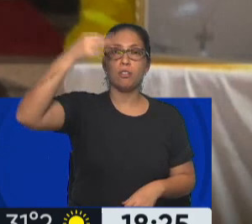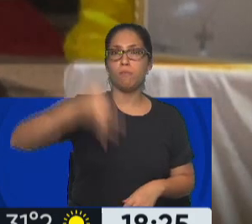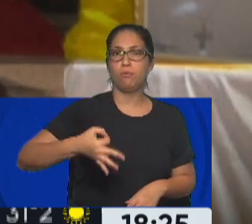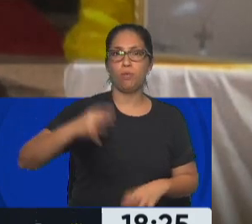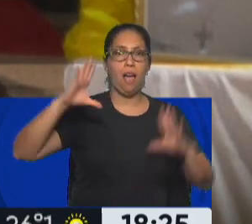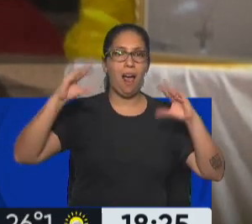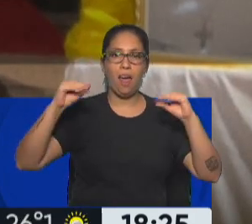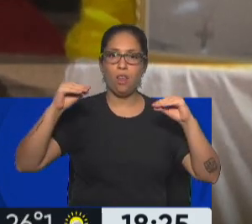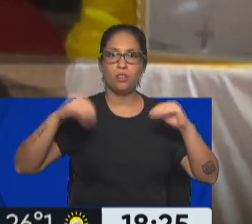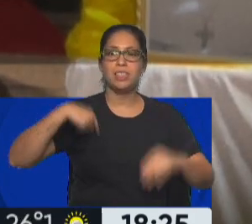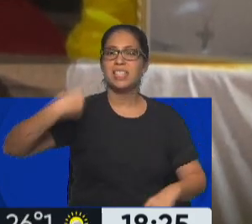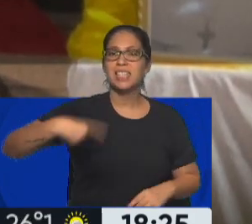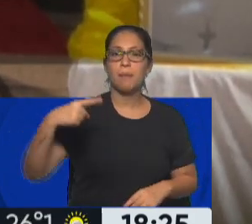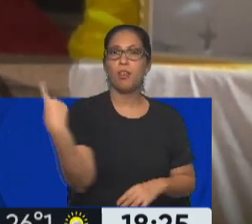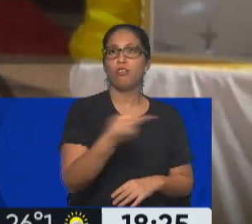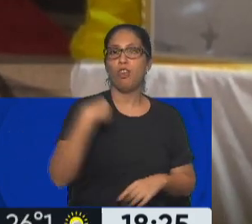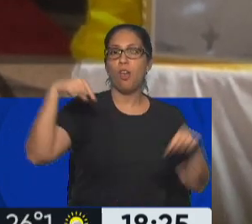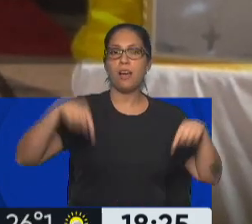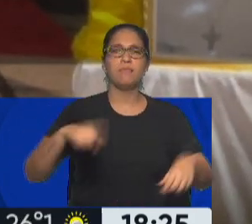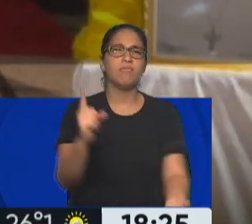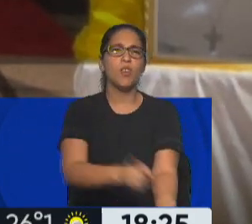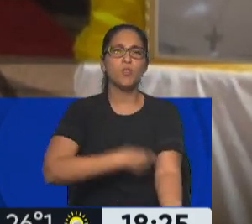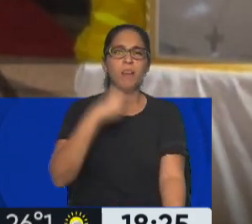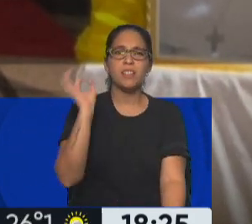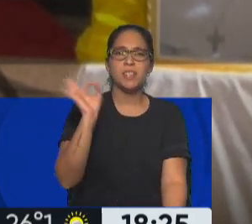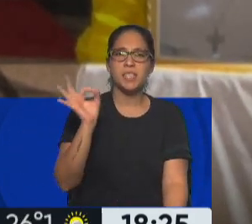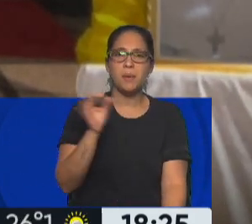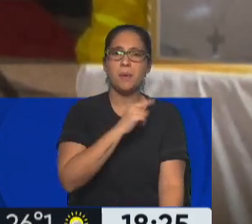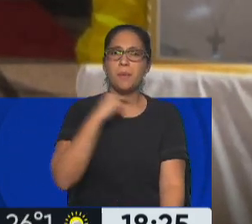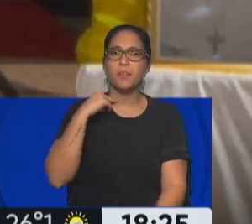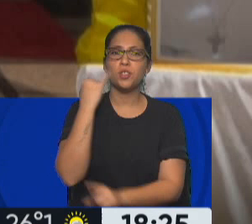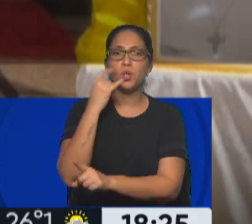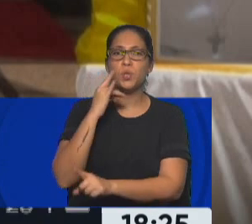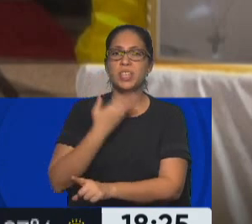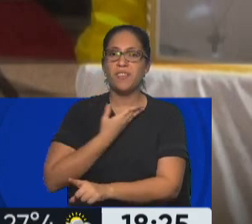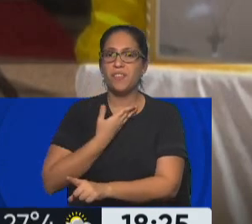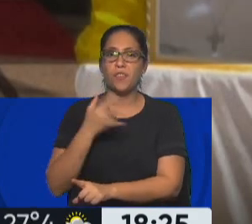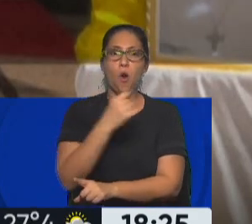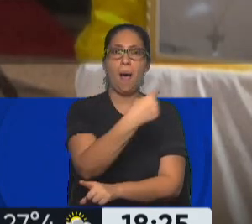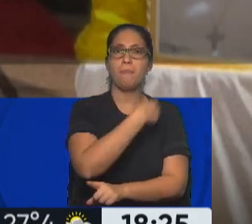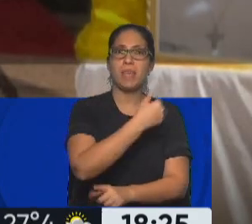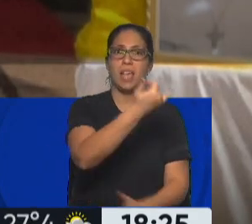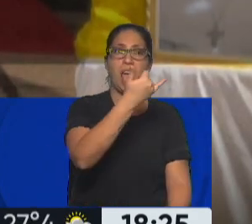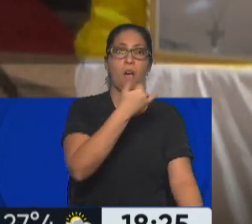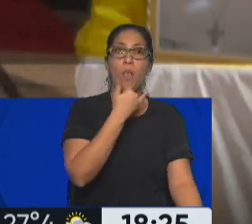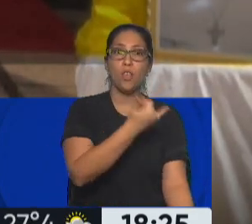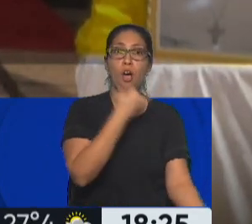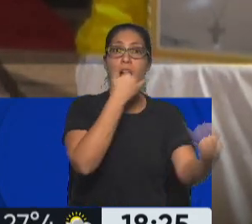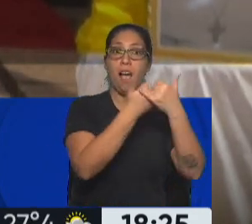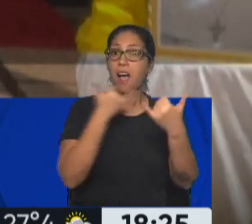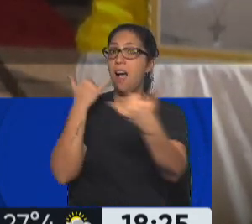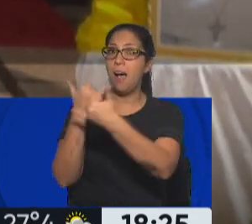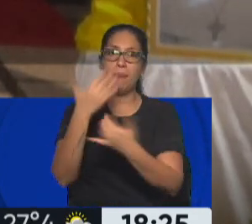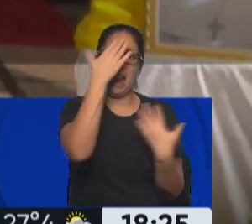الكل صاروا متعودين ومرات كان يجوا وين كان ابونا يوسف او انا مع التليفون وهم كانوا يرقدوا الناس